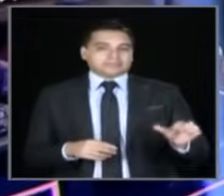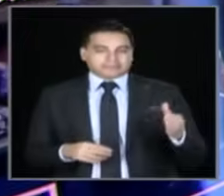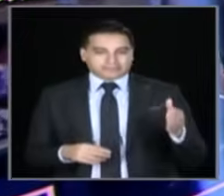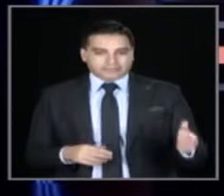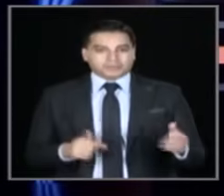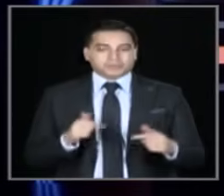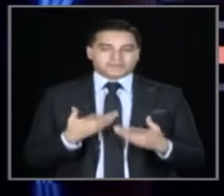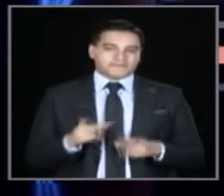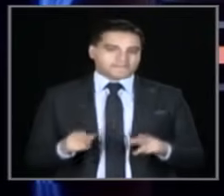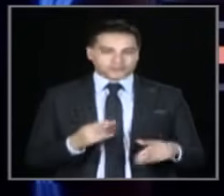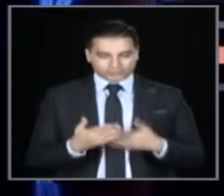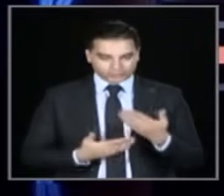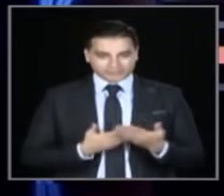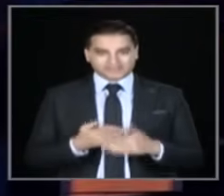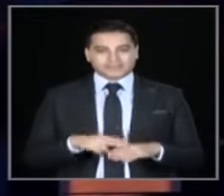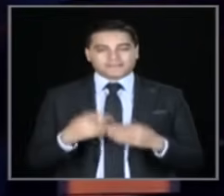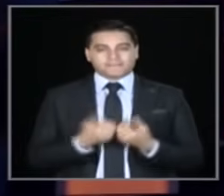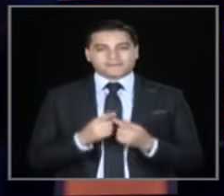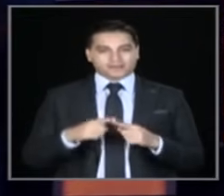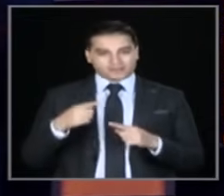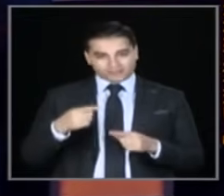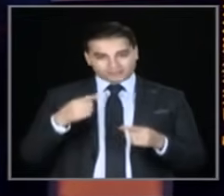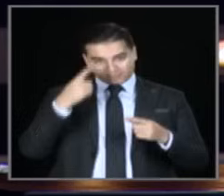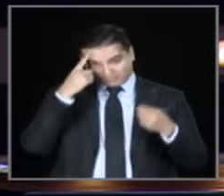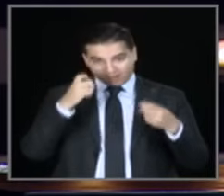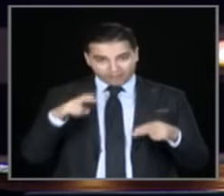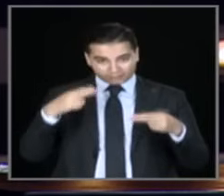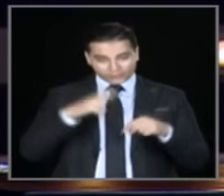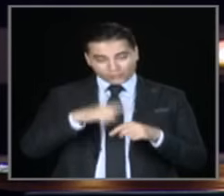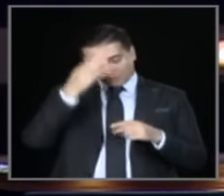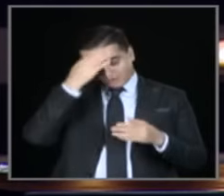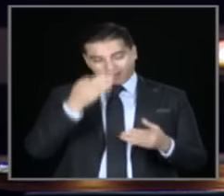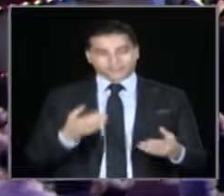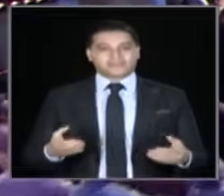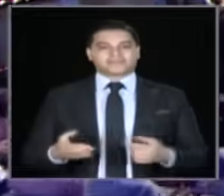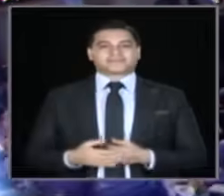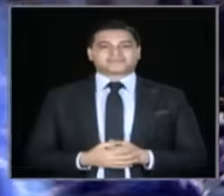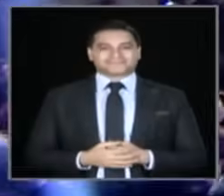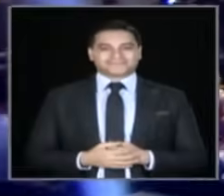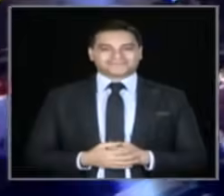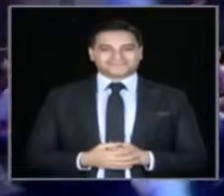كوميكس. هنخرج فاصل وهنرجع مرة تانية مع فقرة تحت الضغط والعباقرة.